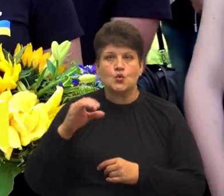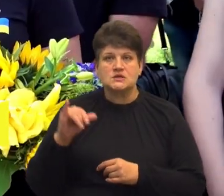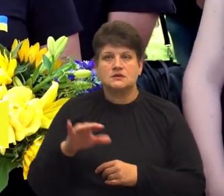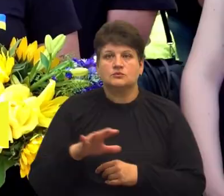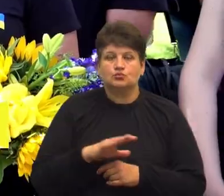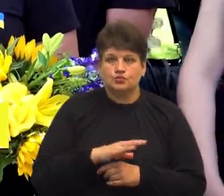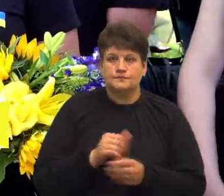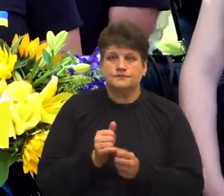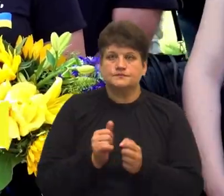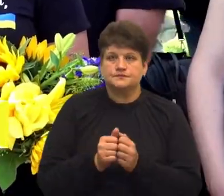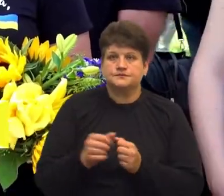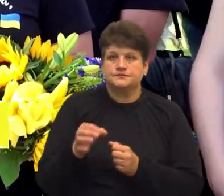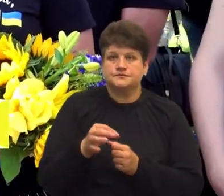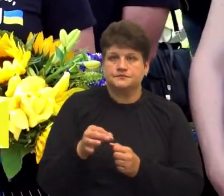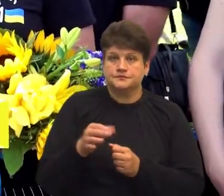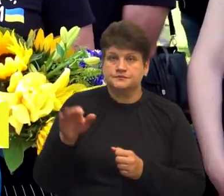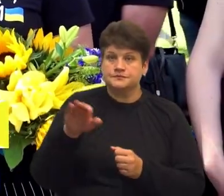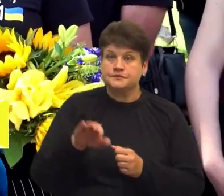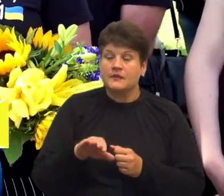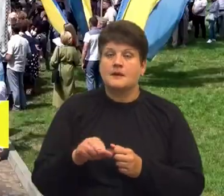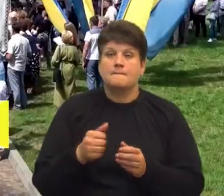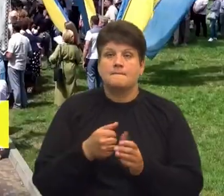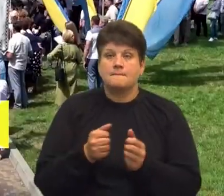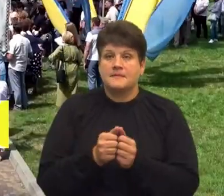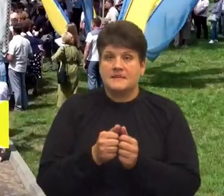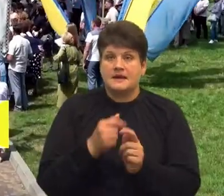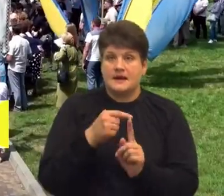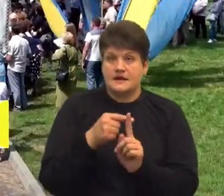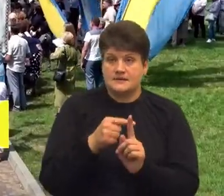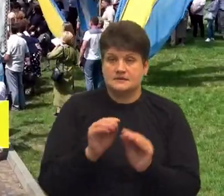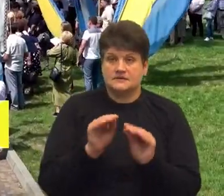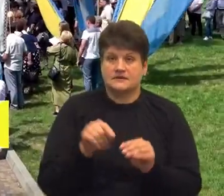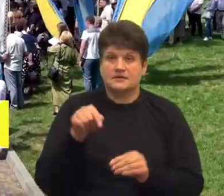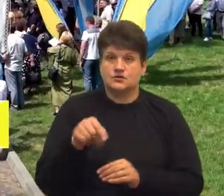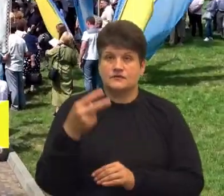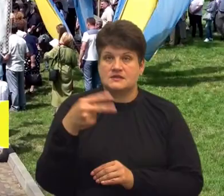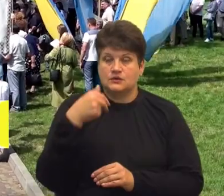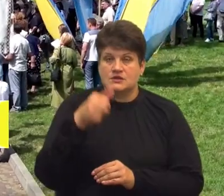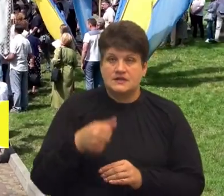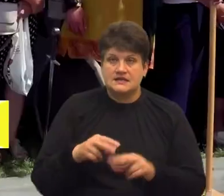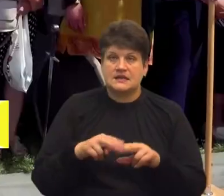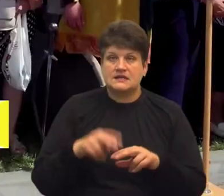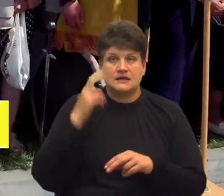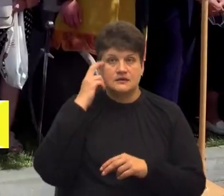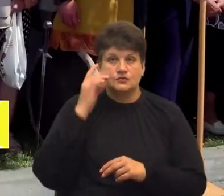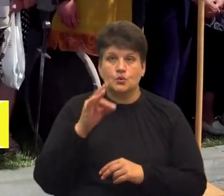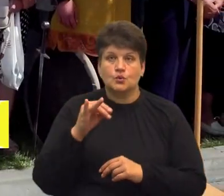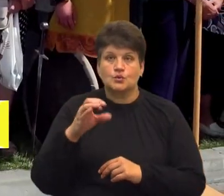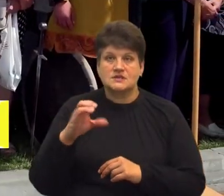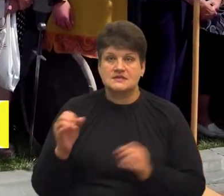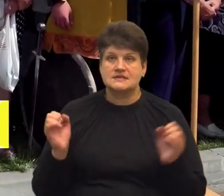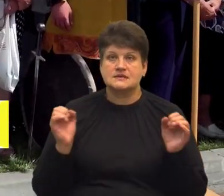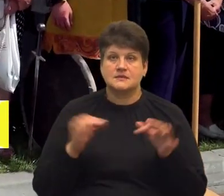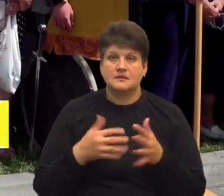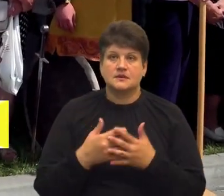набережній Тернопільського ставу біля хреста встановленого на честь 1020 річниці хрещення Київської Русі зібралися майже